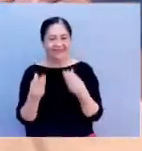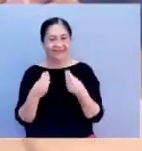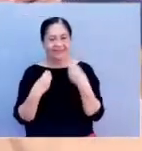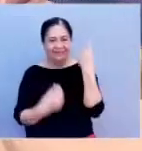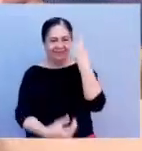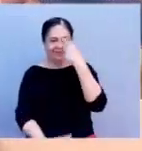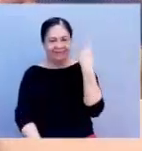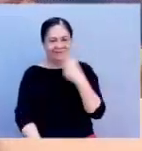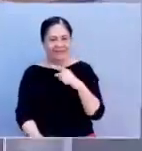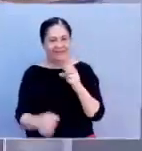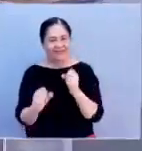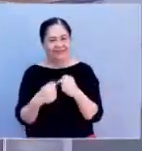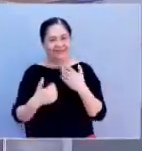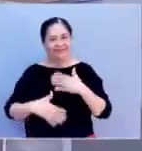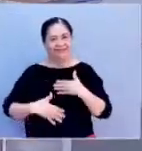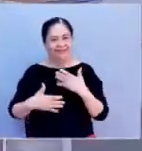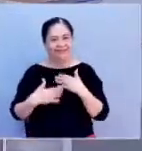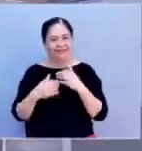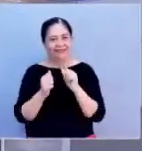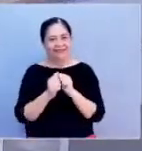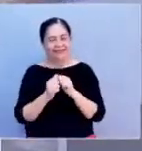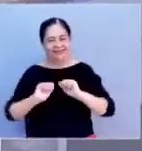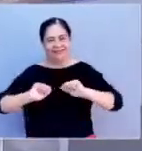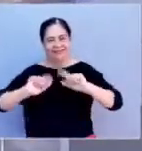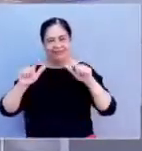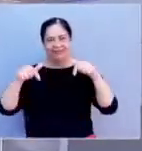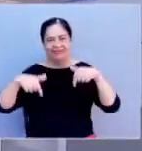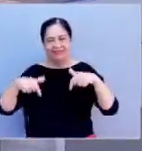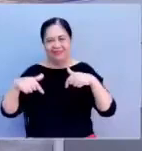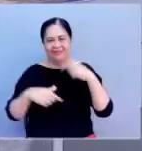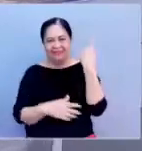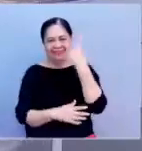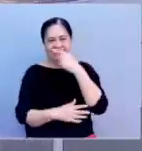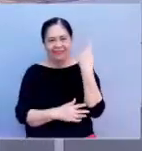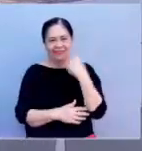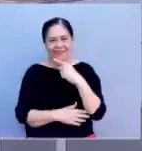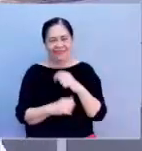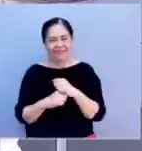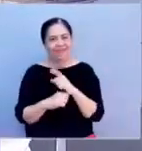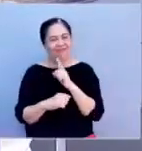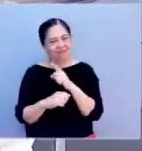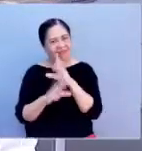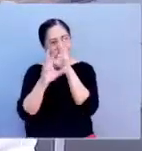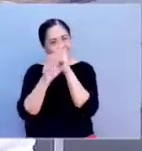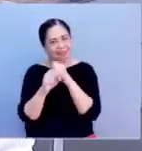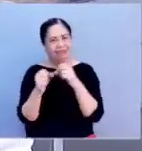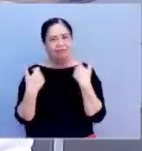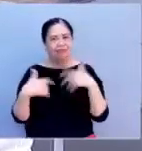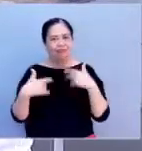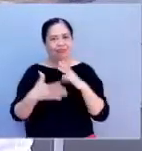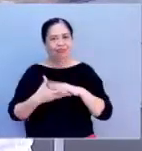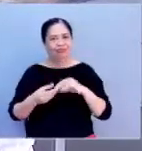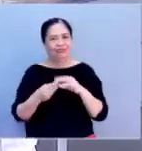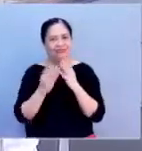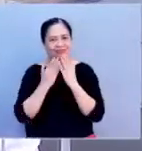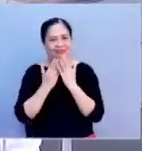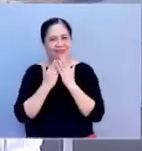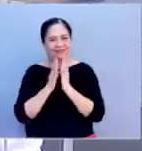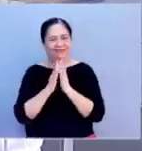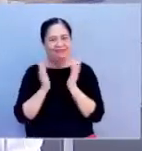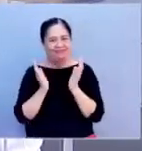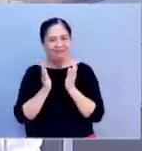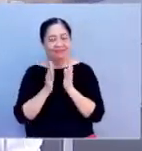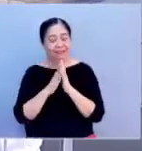At para mas merry, makakasama na rin natin ng live si Zedric Zaragoza. Alam mo naman ha kami sa kwento mo, Zedric. Maraming salamat. Zedric, alam